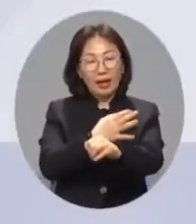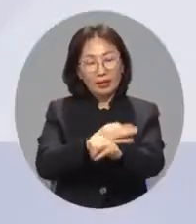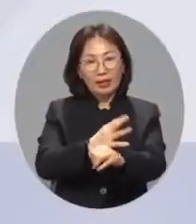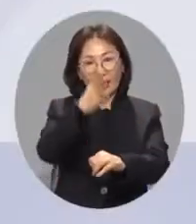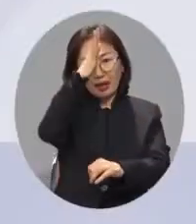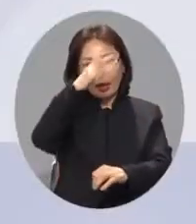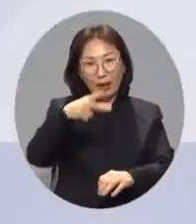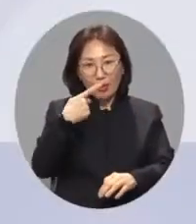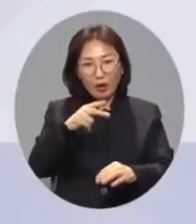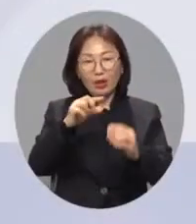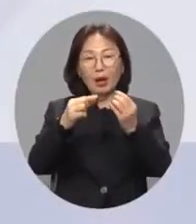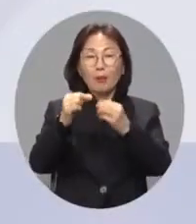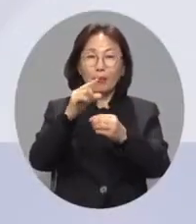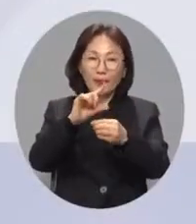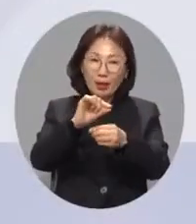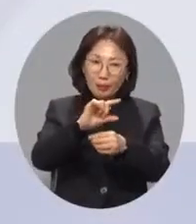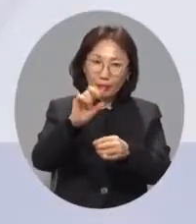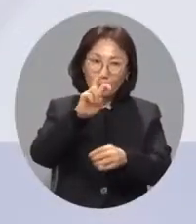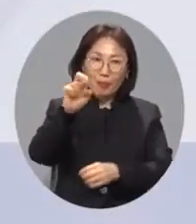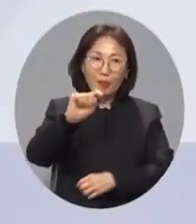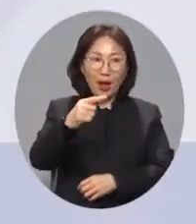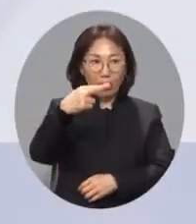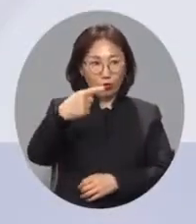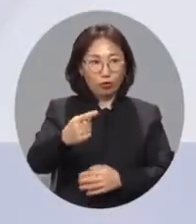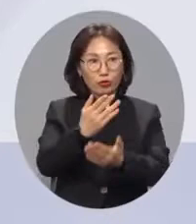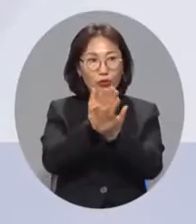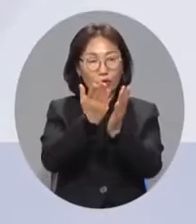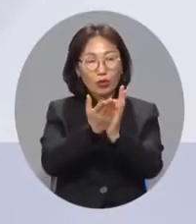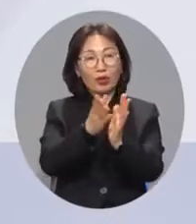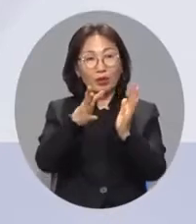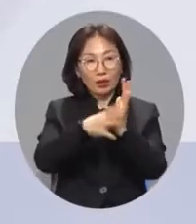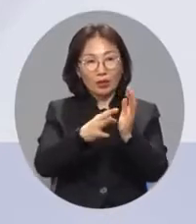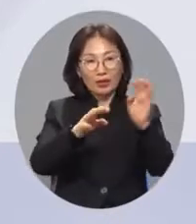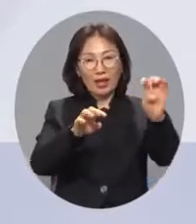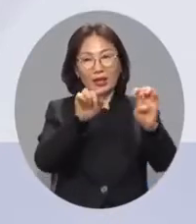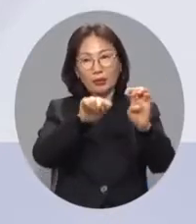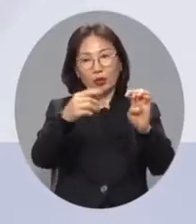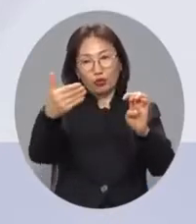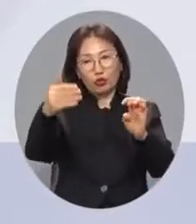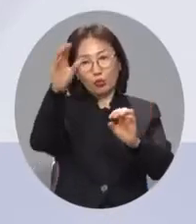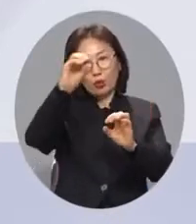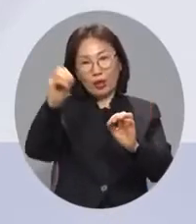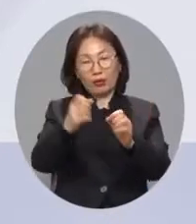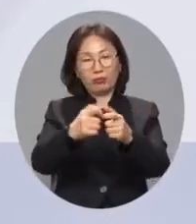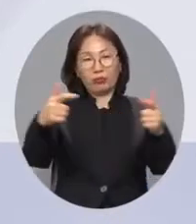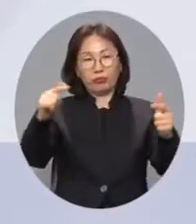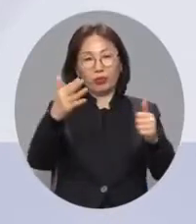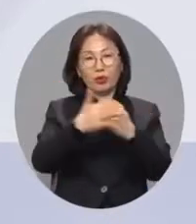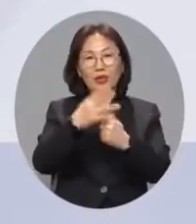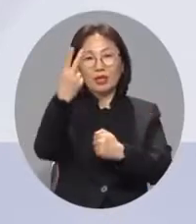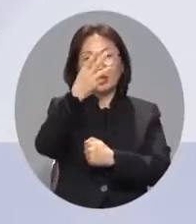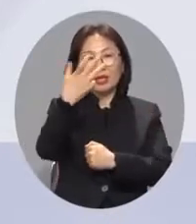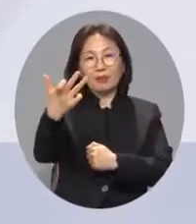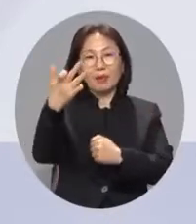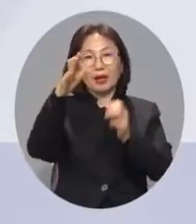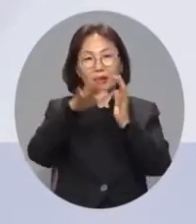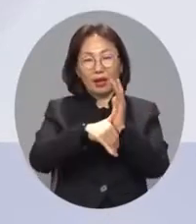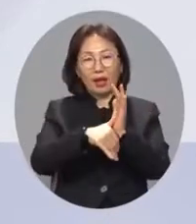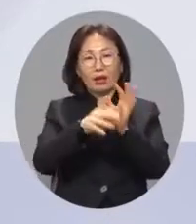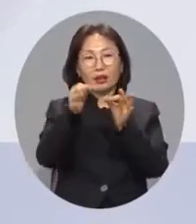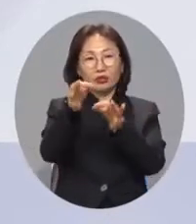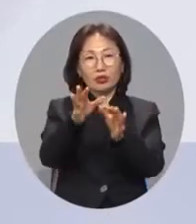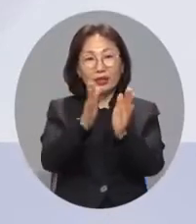라면과 만두 등 면류 수출이 1억 300만 달러로 40.9% 증가했고 2018년부터 투자가